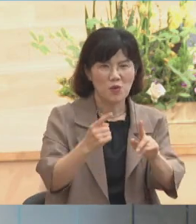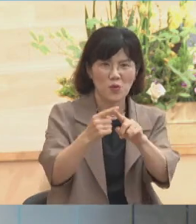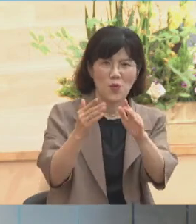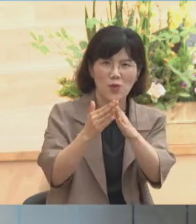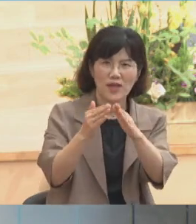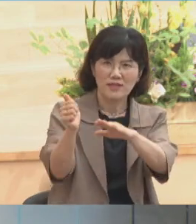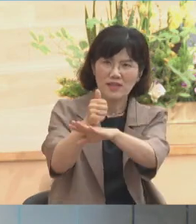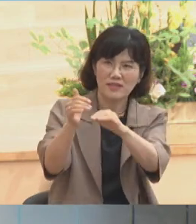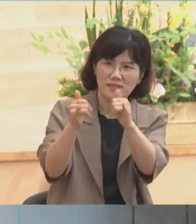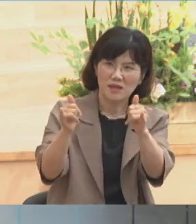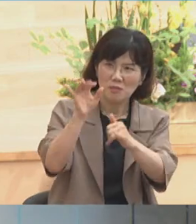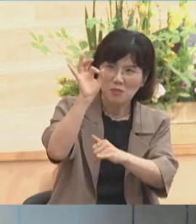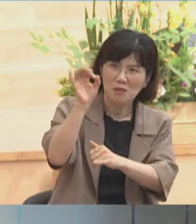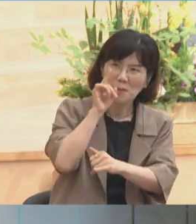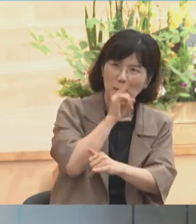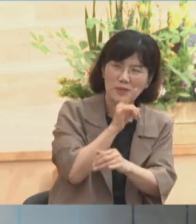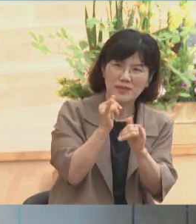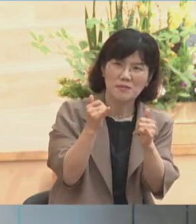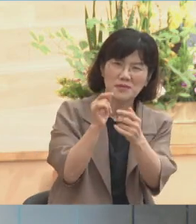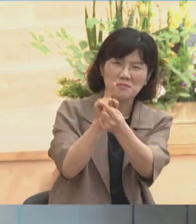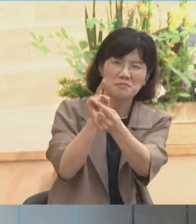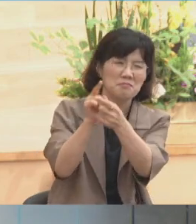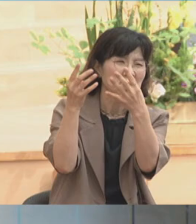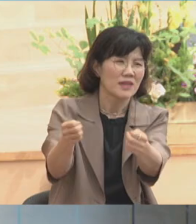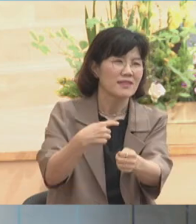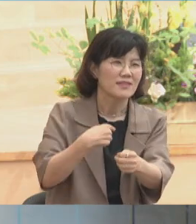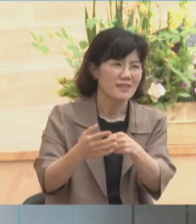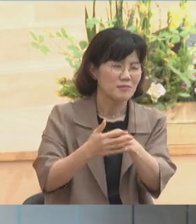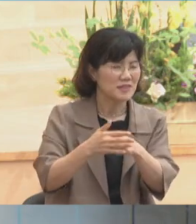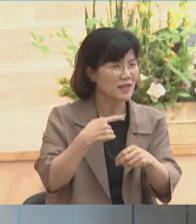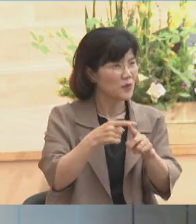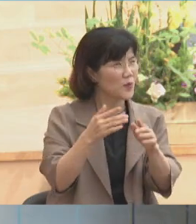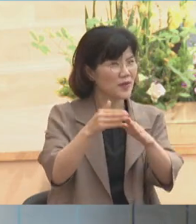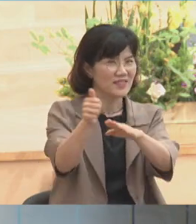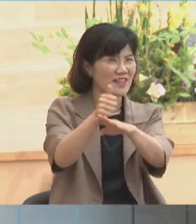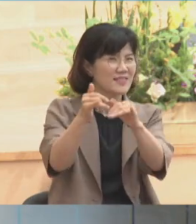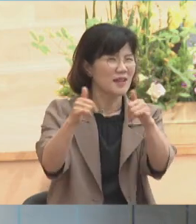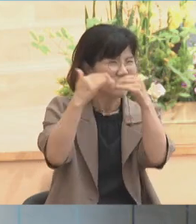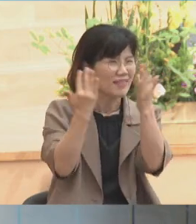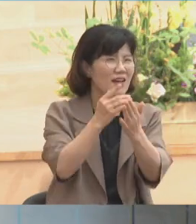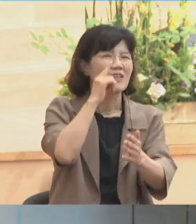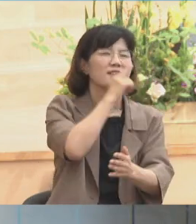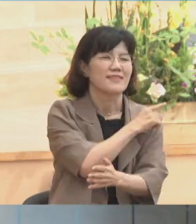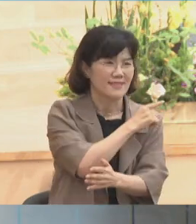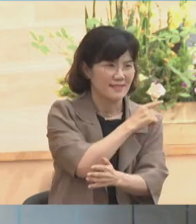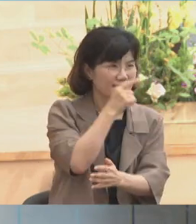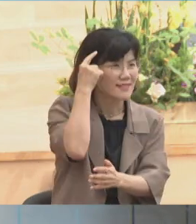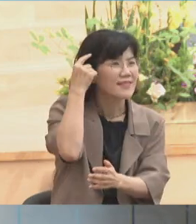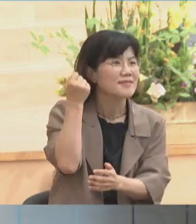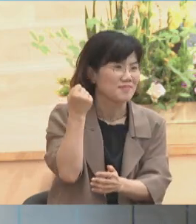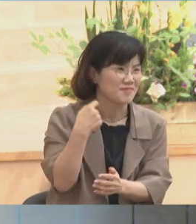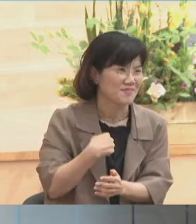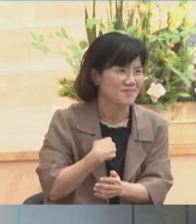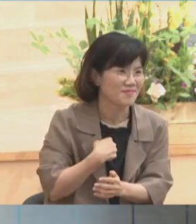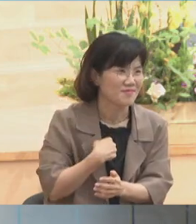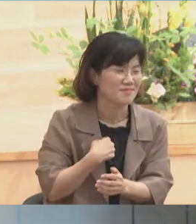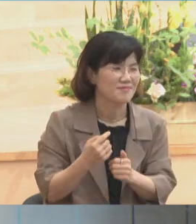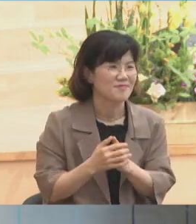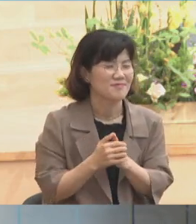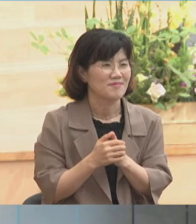사람 중에 못된 사람을 많이 봐왔던 터라 교회에 다니는 사람은 다 못된 사람인 줄